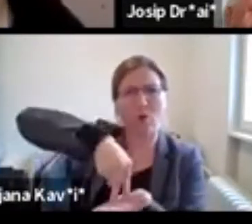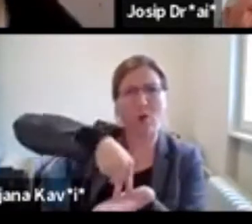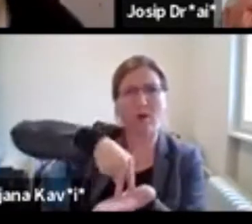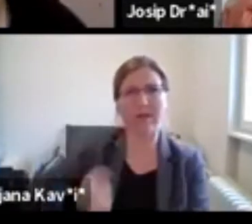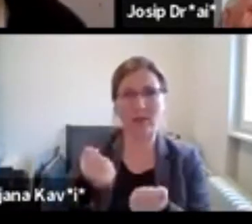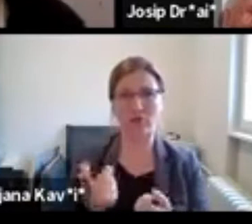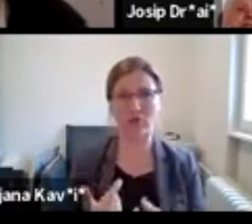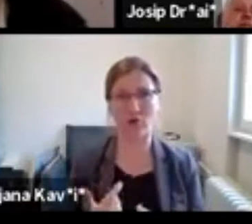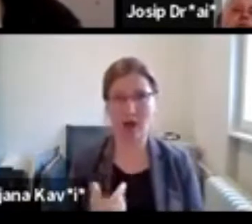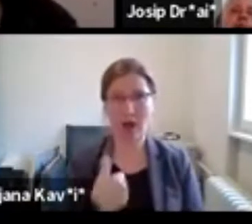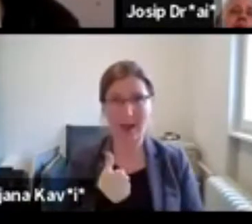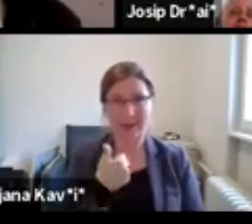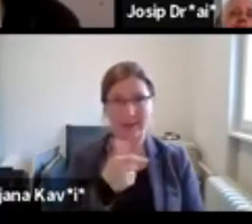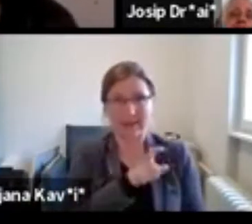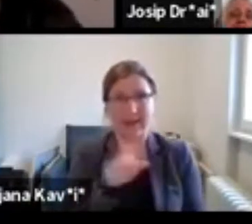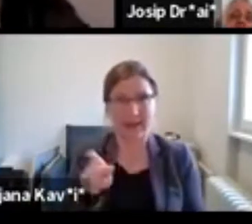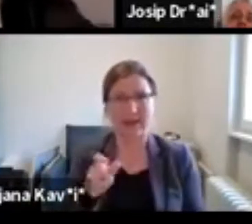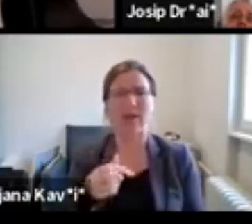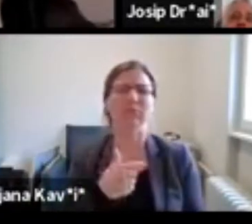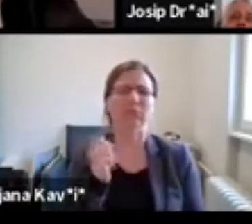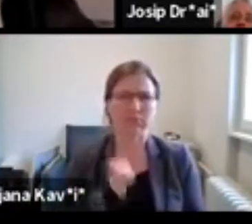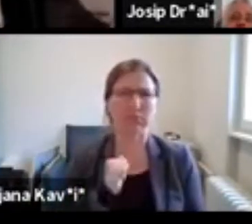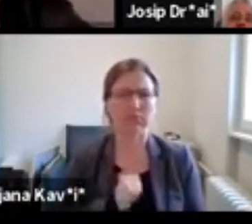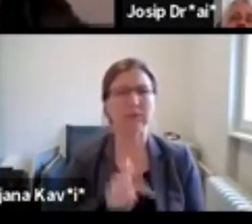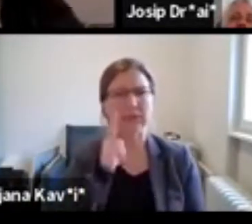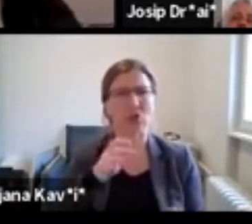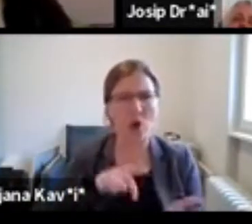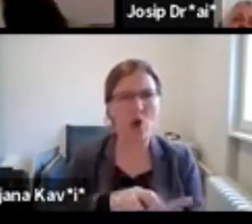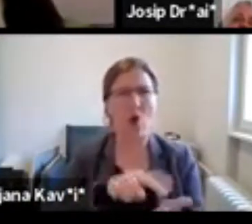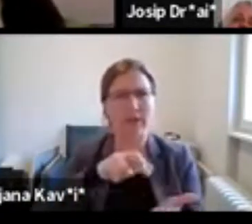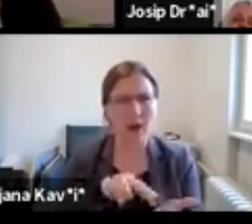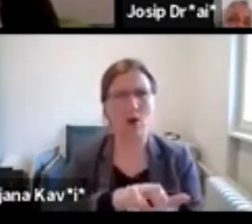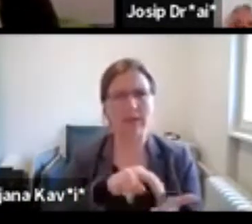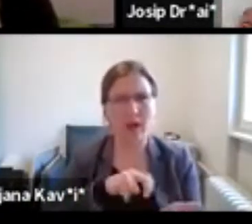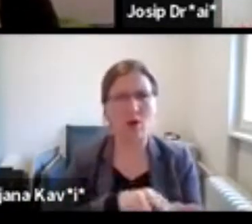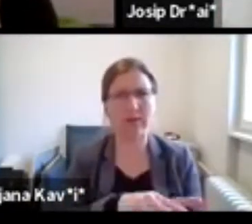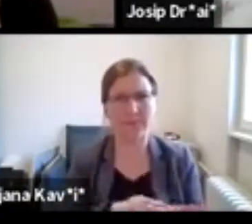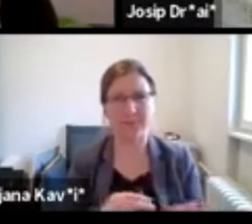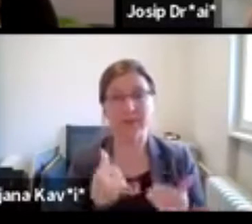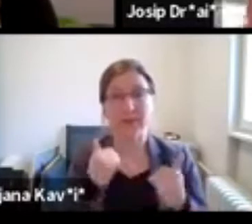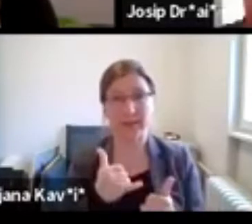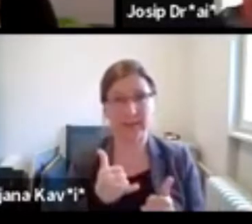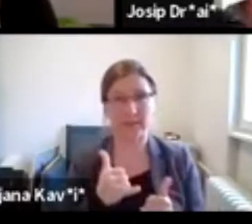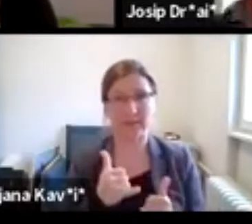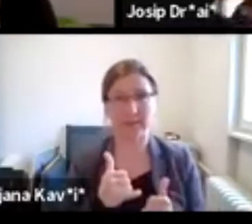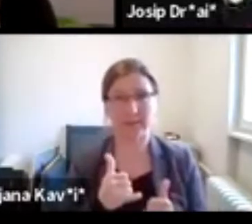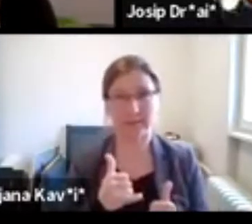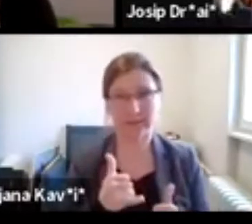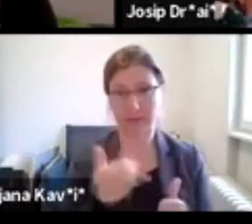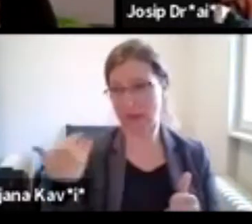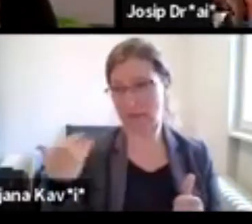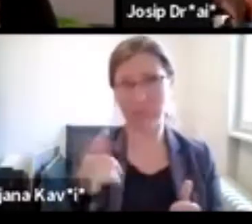Ja sam posle toga stalno hodao, uporno, sad hodam doma i sad imam, dakle, nisu još 2 tjedna od kog sam izašao iz